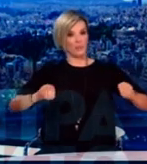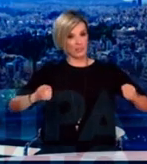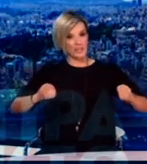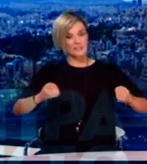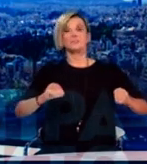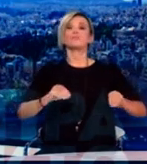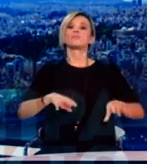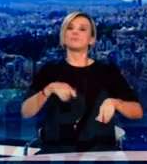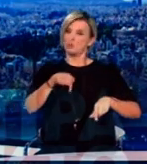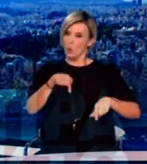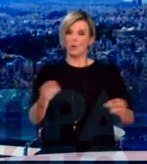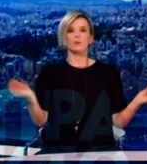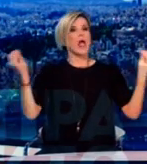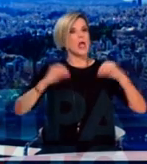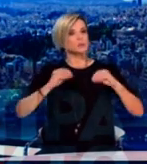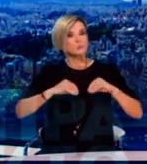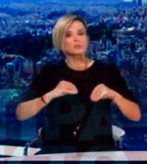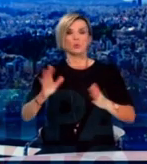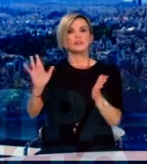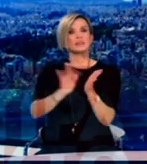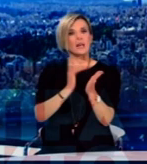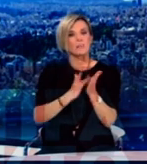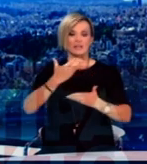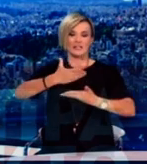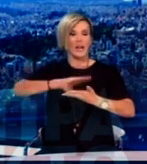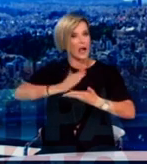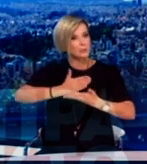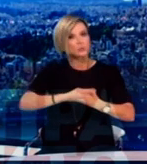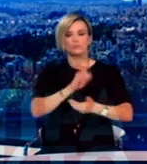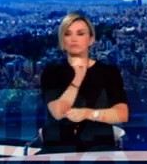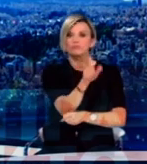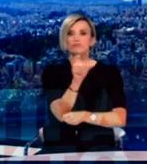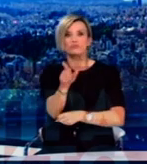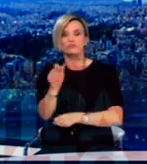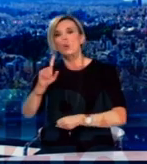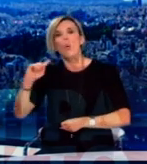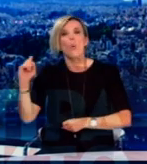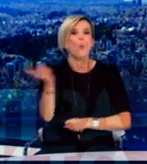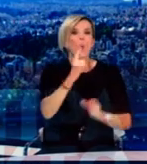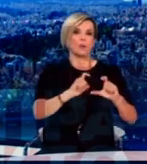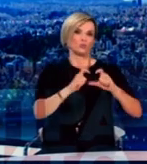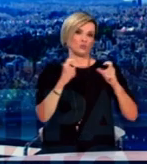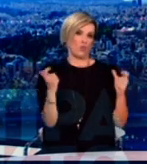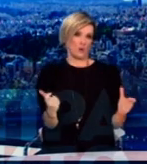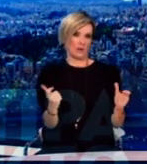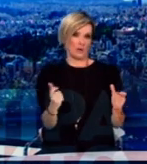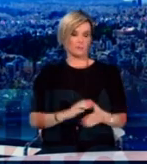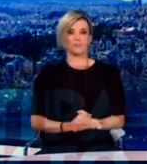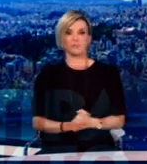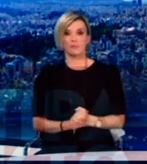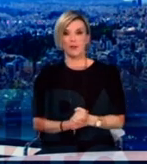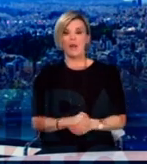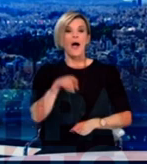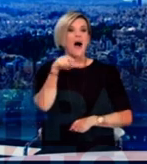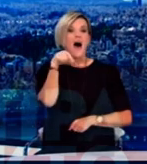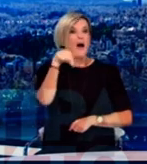μέσα από σημαντικά ευρωπαϊκά κονδύλια και δωρεές. Κυρίες και κύριοι, είναι σημαντικό να τονίσουμε ότι τα μέτρα είναι καθαρά